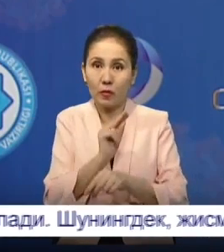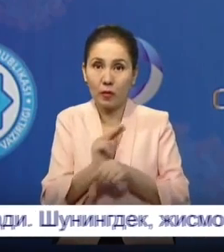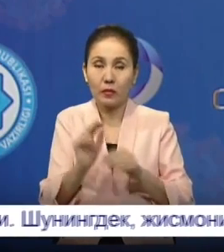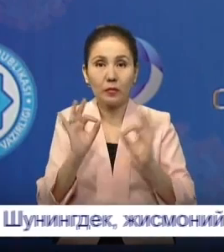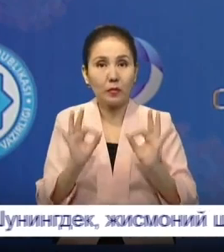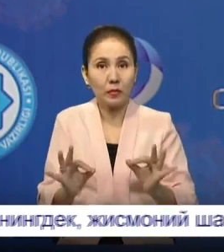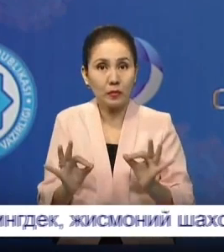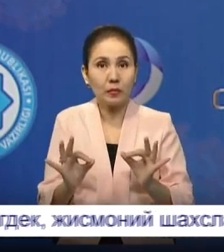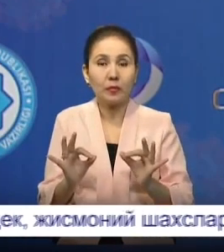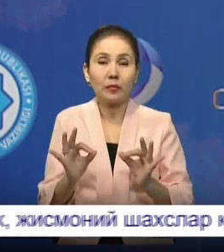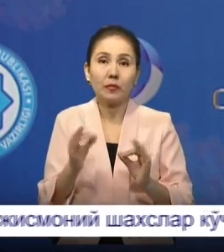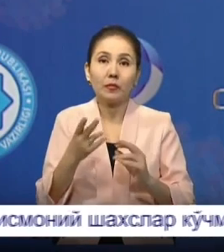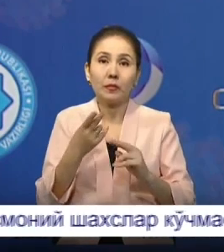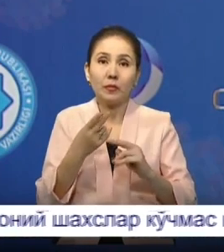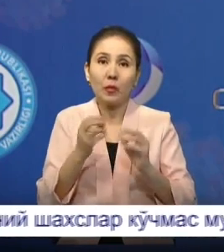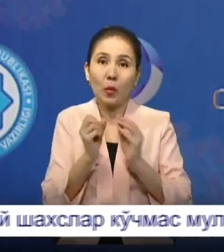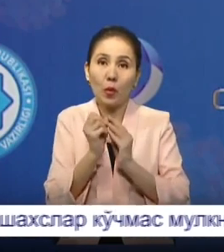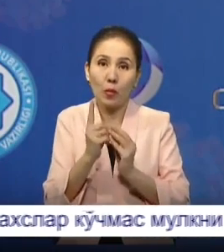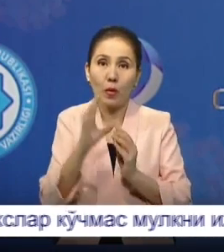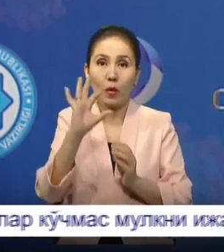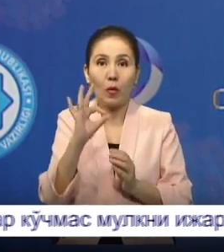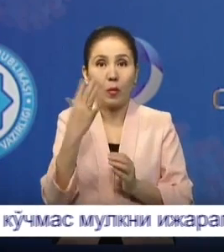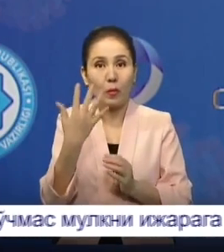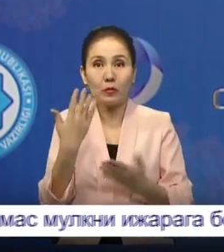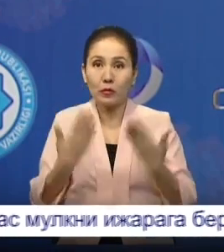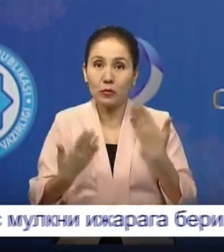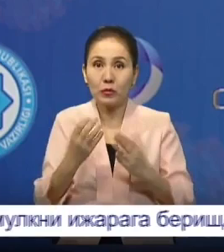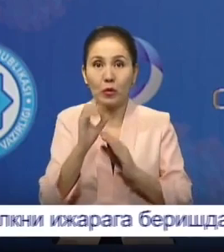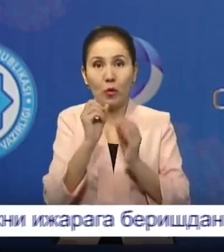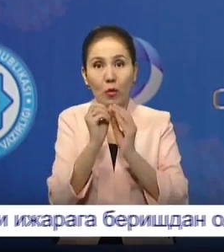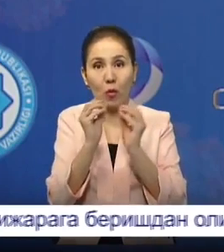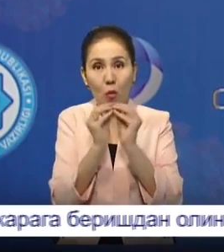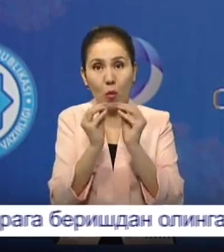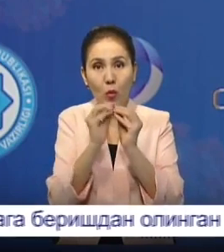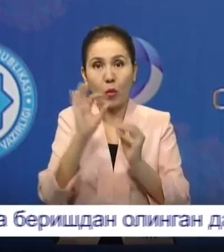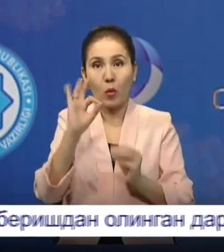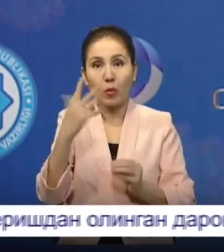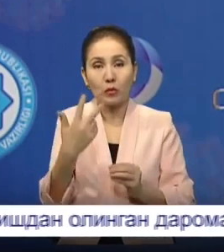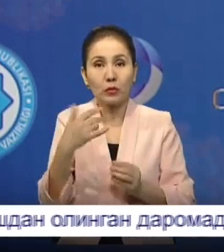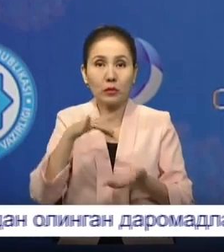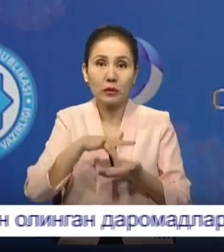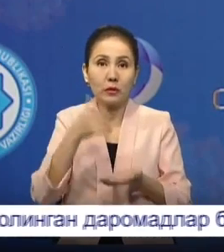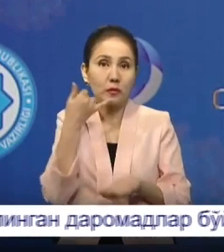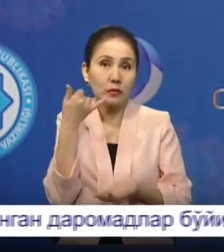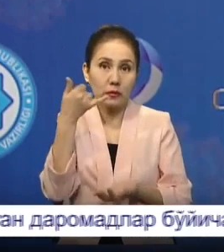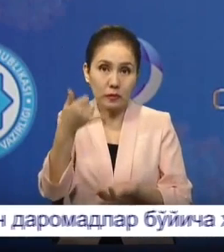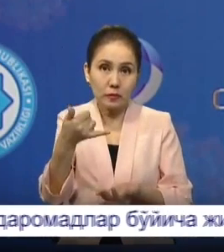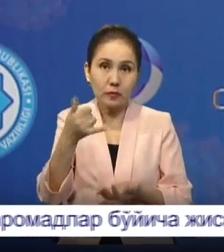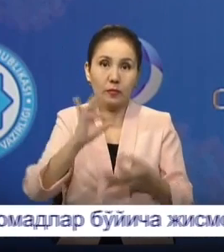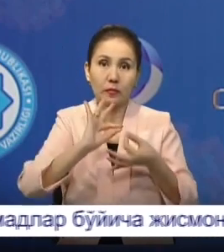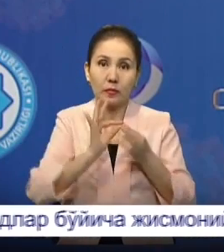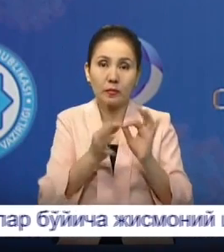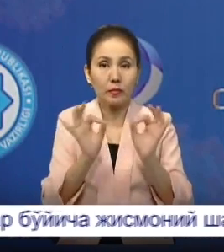ma'qul ko'rayotganlar 1105 yoki 1003 qisqa raqamli kol markaziga qo'ng'iroq qilib,